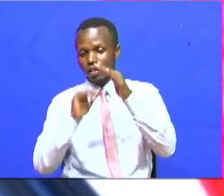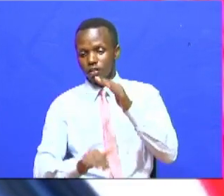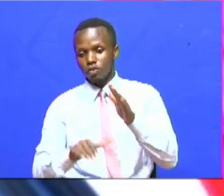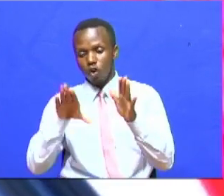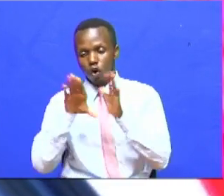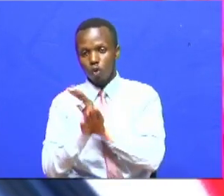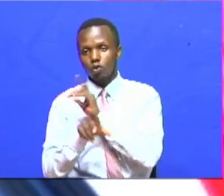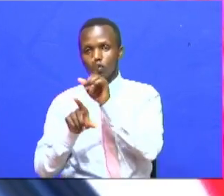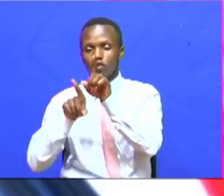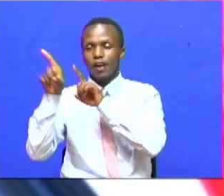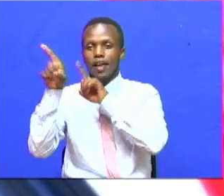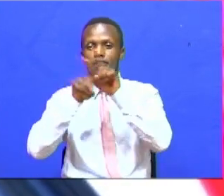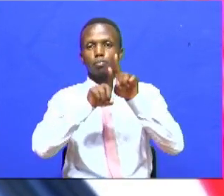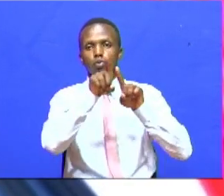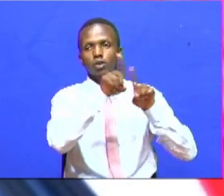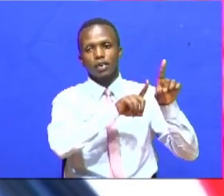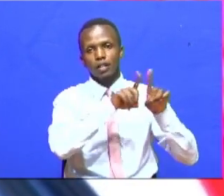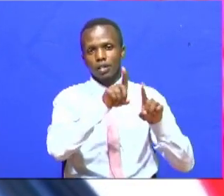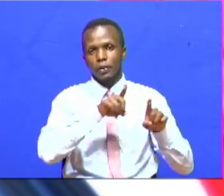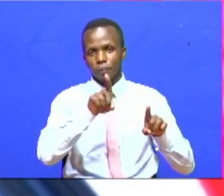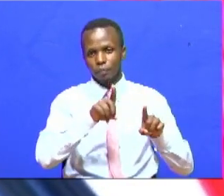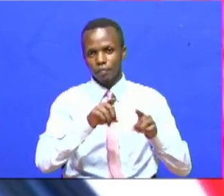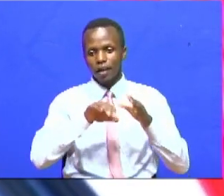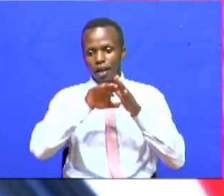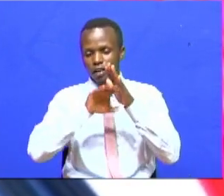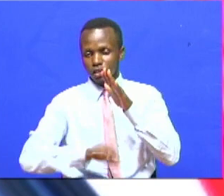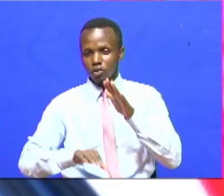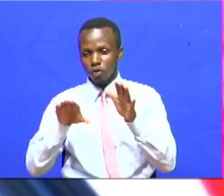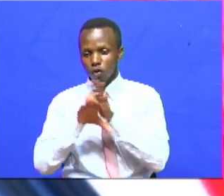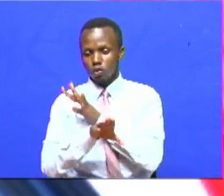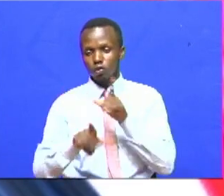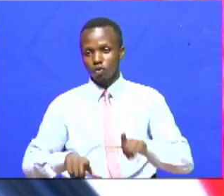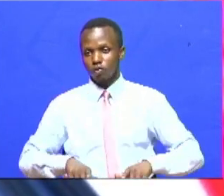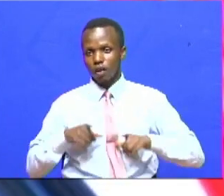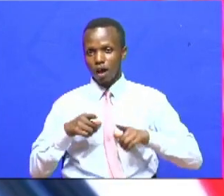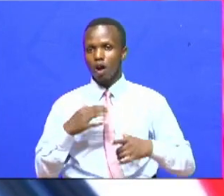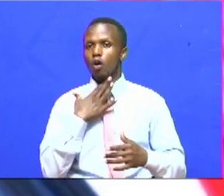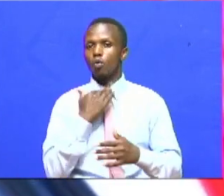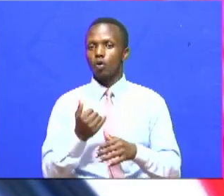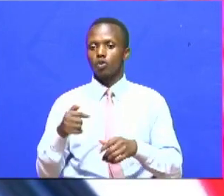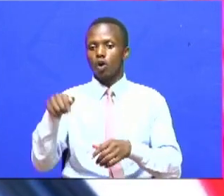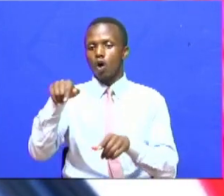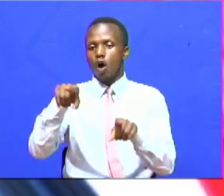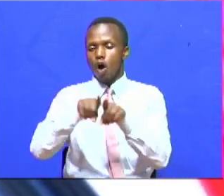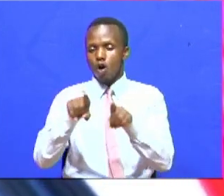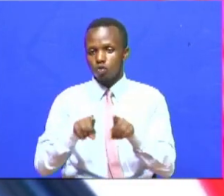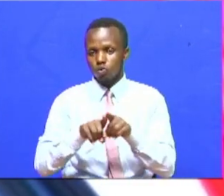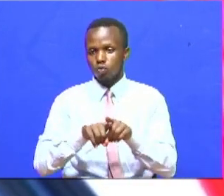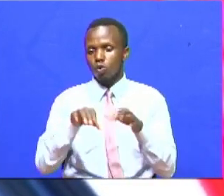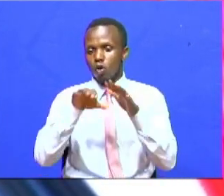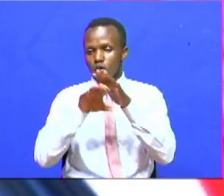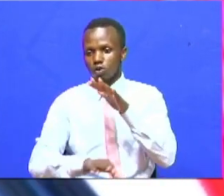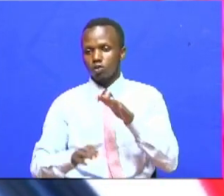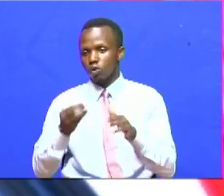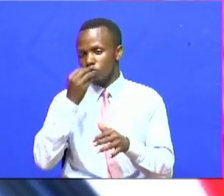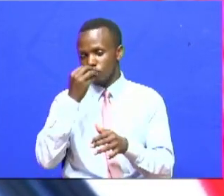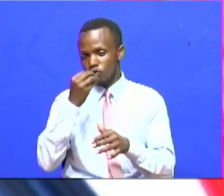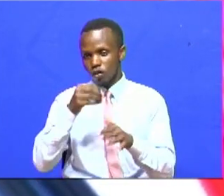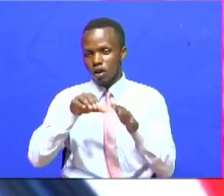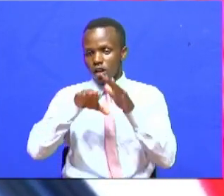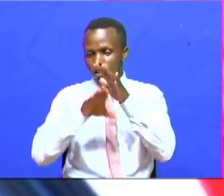ya usafiri. Katika kupunguza gharama ya maisha, tunapunguza gharama ya chakula, tunapunguza gharama ya